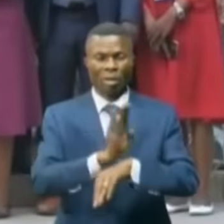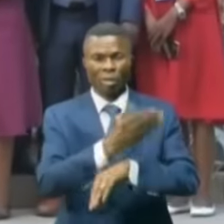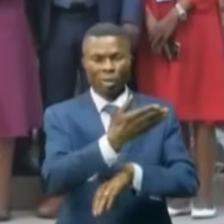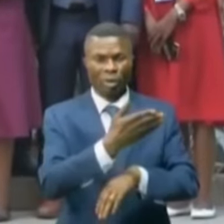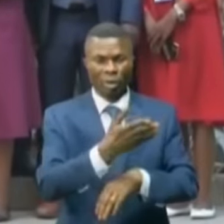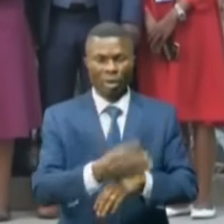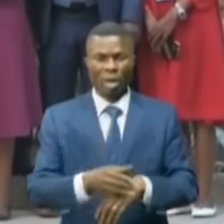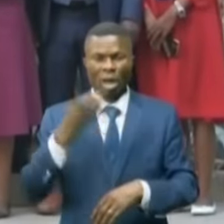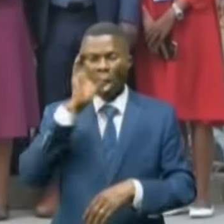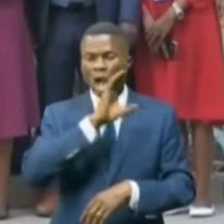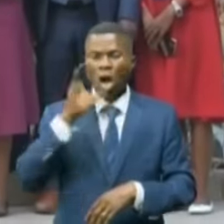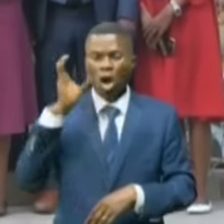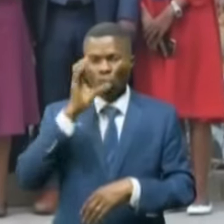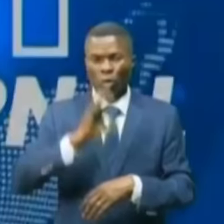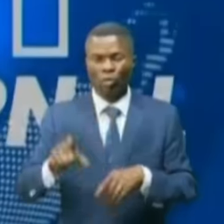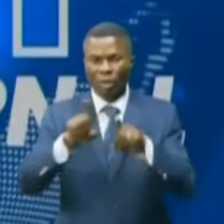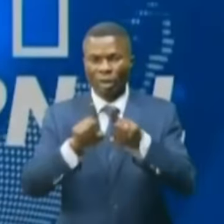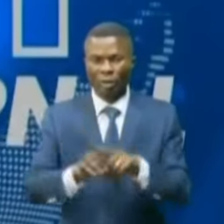la Côte d'Ivoire et du Bénin.